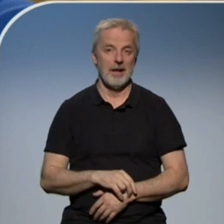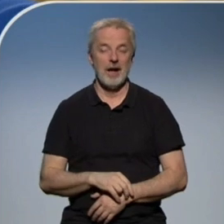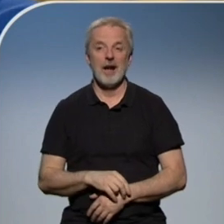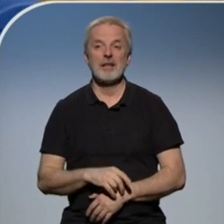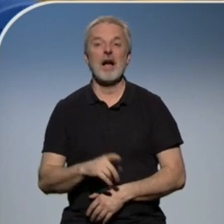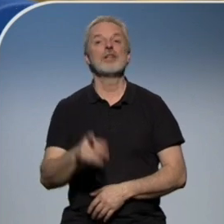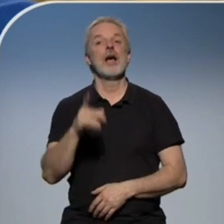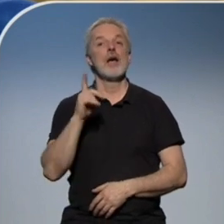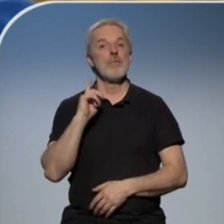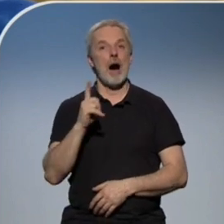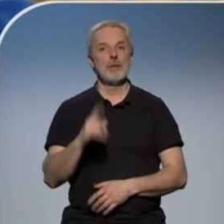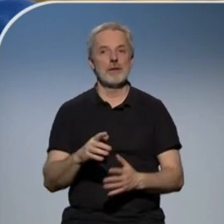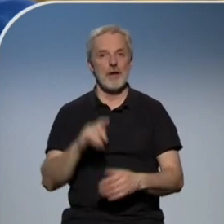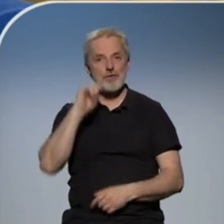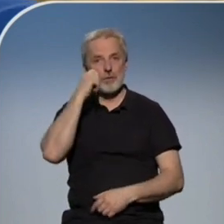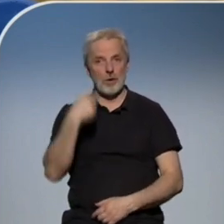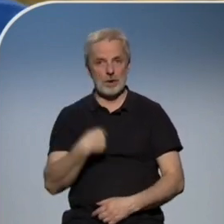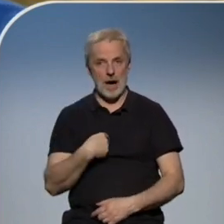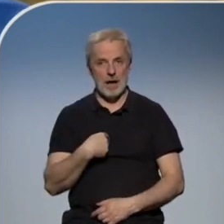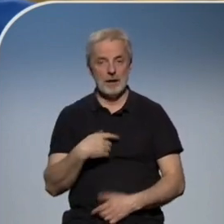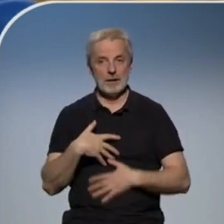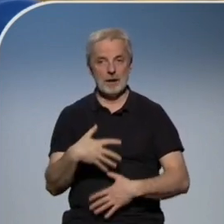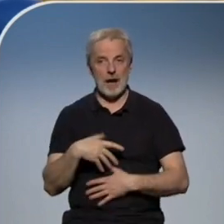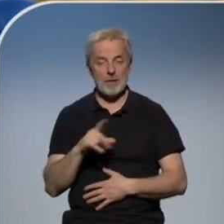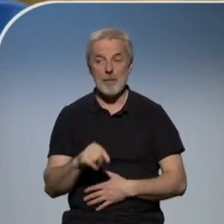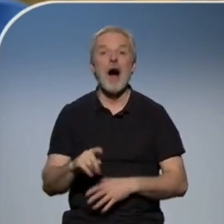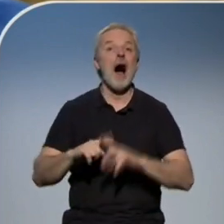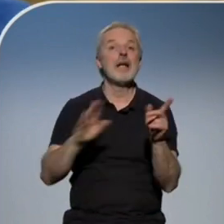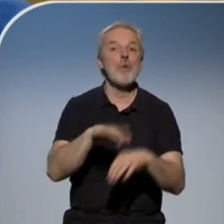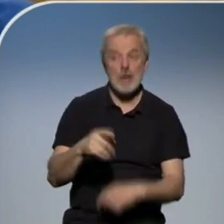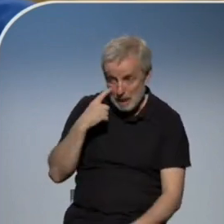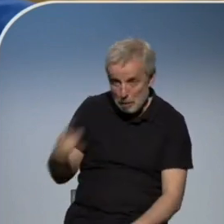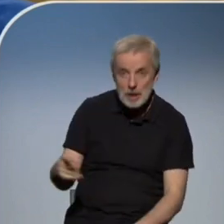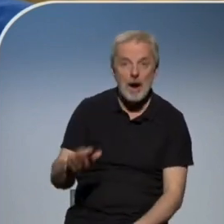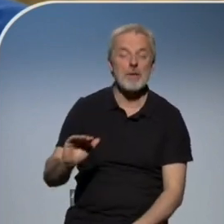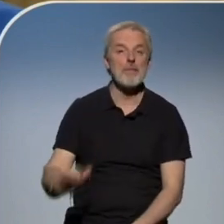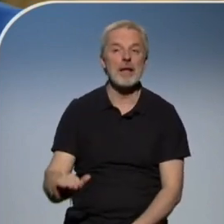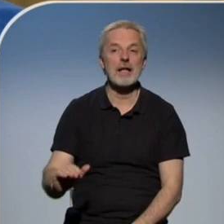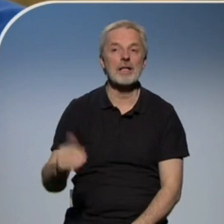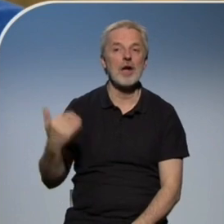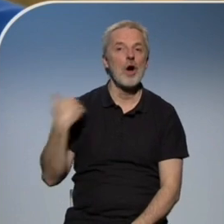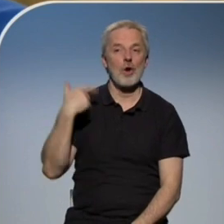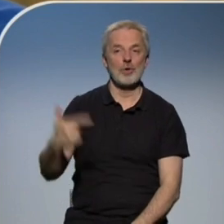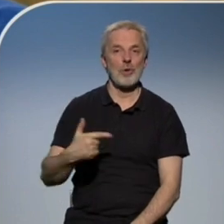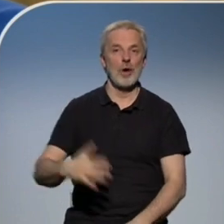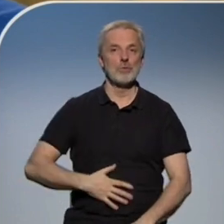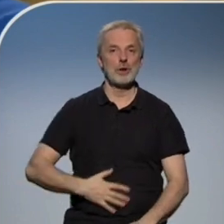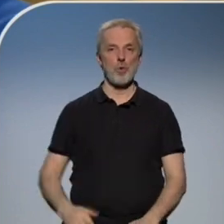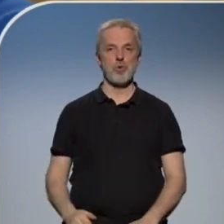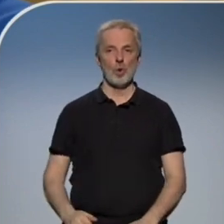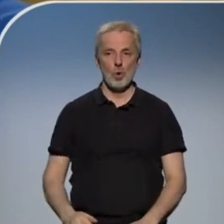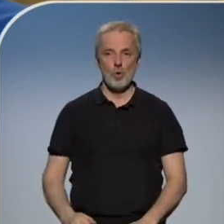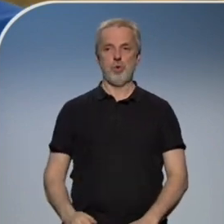proto je fajn jenom to na sebe sledovat. Mm-hmm. Je to krásné na malých dětech. Když se podíváte na dvouleté dítě, které stojí, tak dýchá krásně do bříška. Když